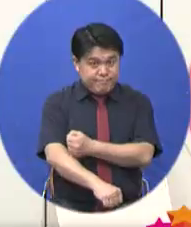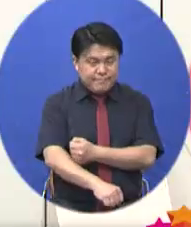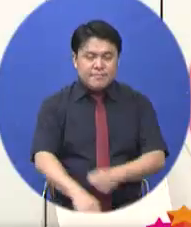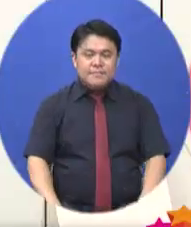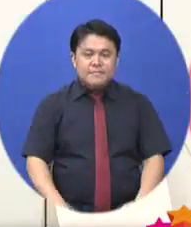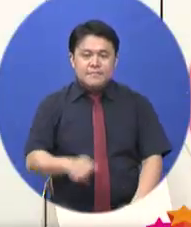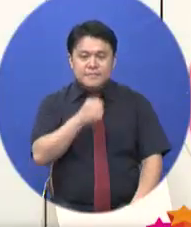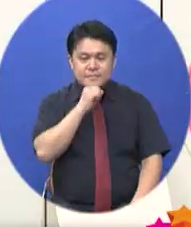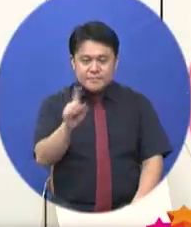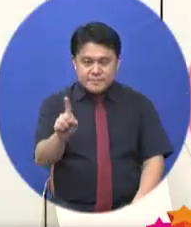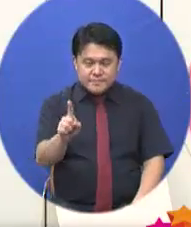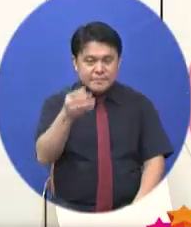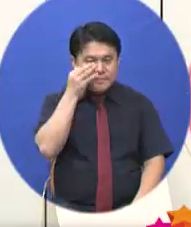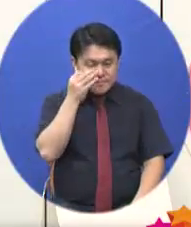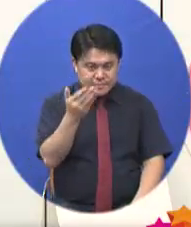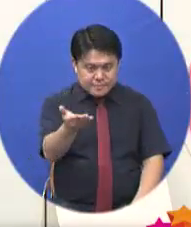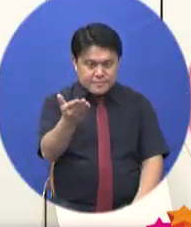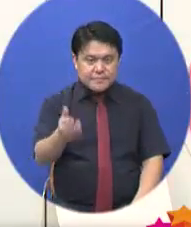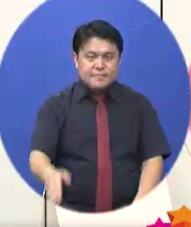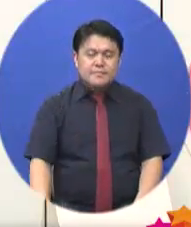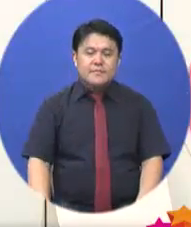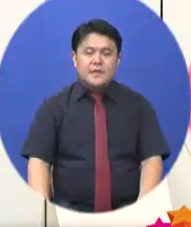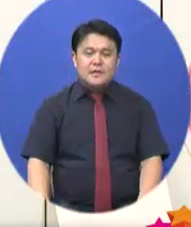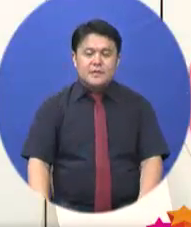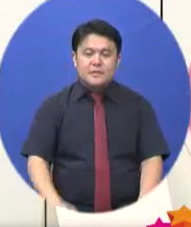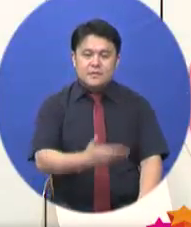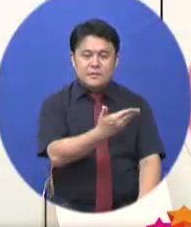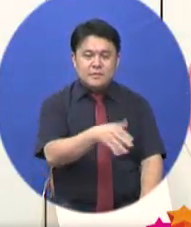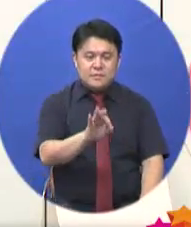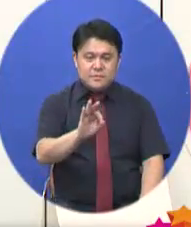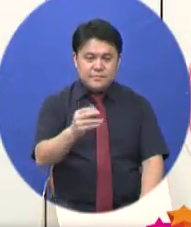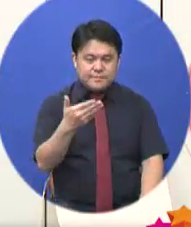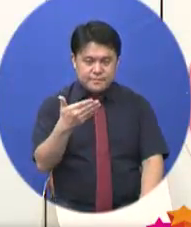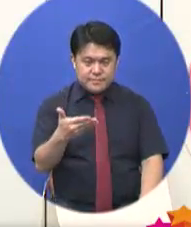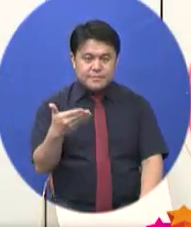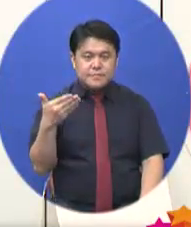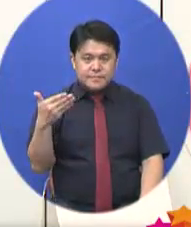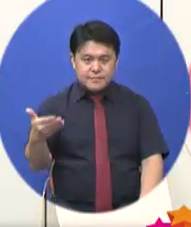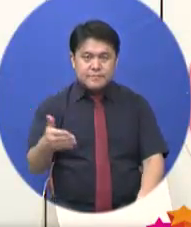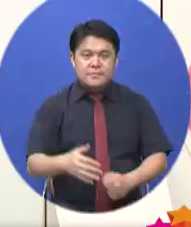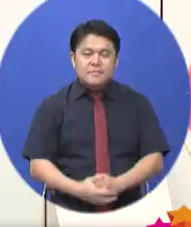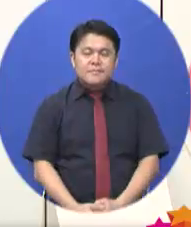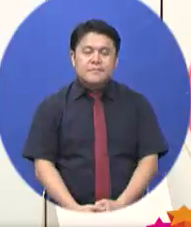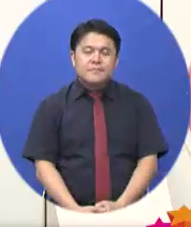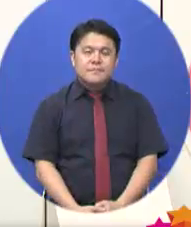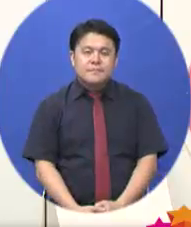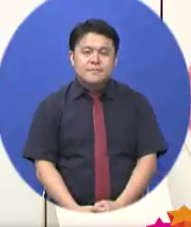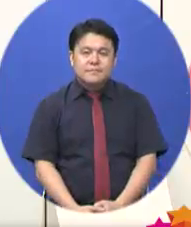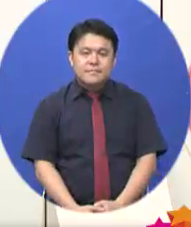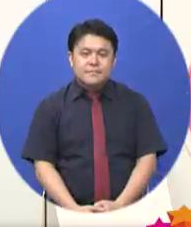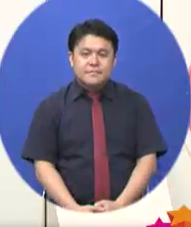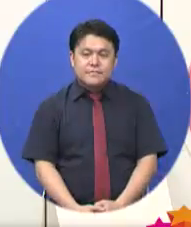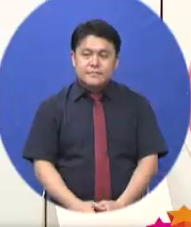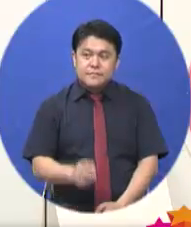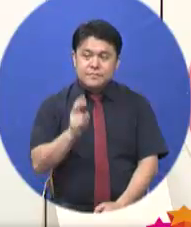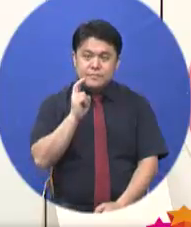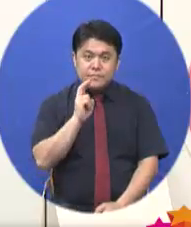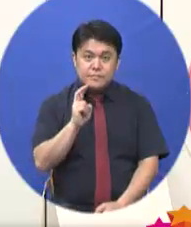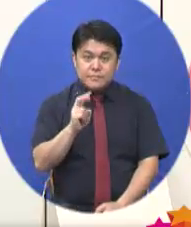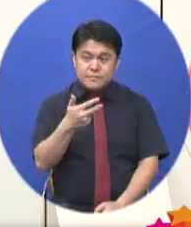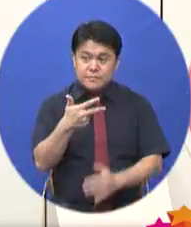하셨습니다. 점수 보겠습니다. 점수 보여 주세요. 9점, 10점, 9점, 9점. 네, 이렇게 일곱 분